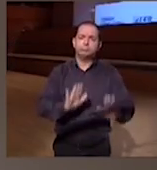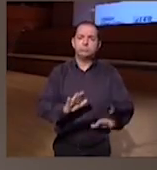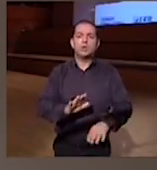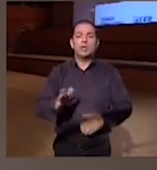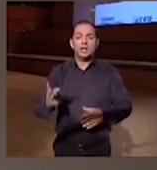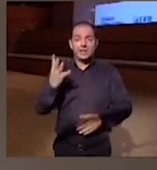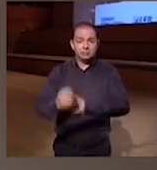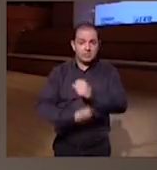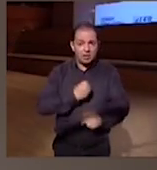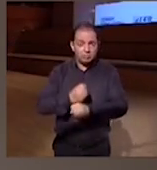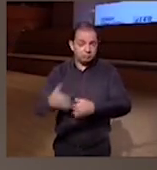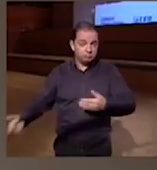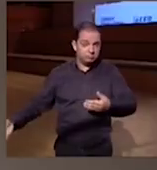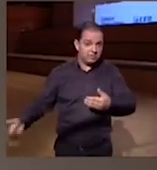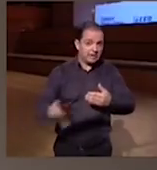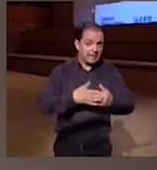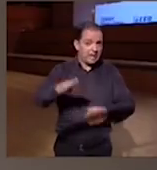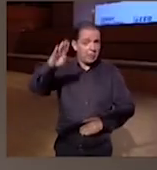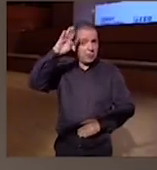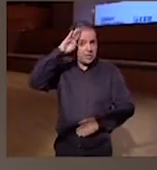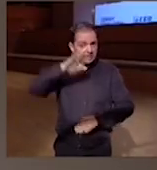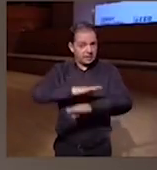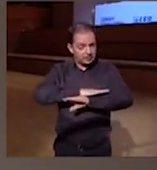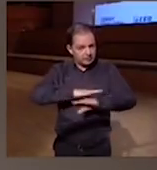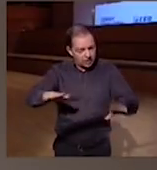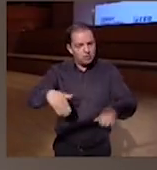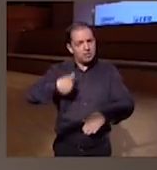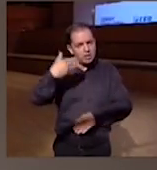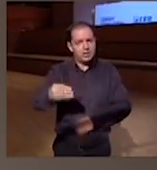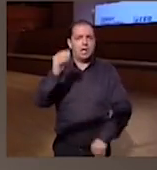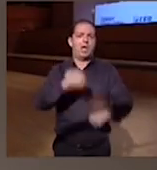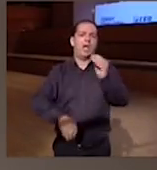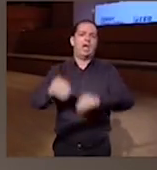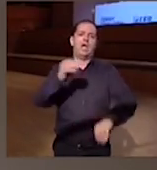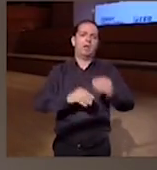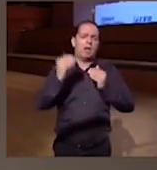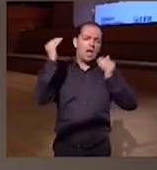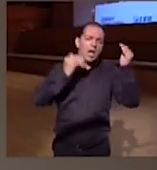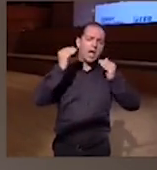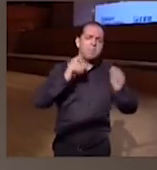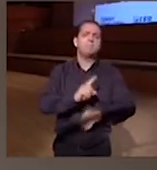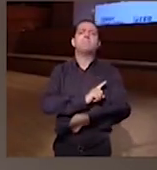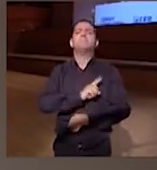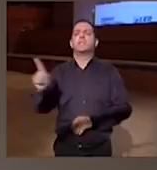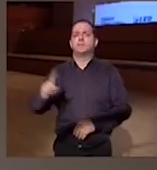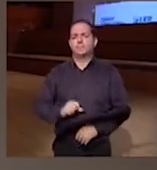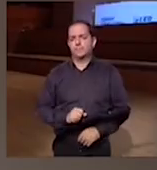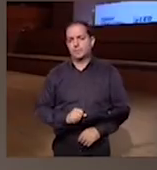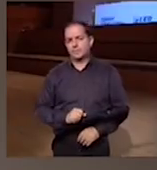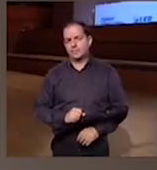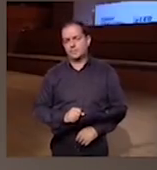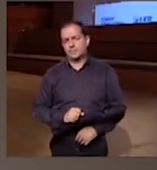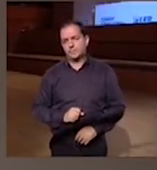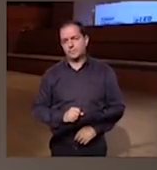της συνταγματικής, της σημερινής κυβέρνησης. Και να μην έχει κανείς την οποιαδήποτε αμφιβολία περί αυτού.